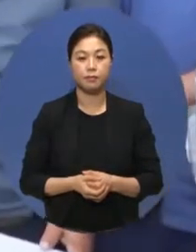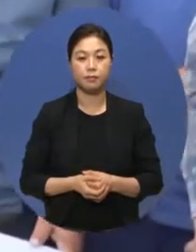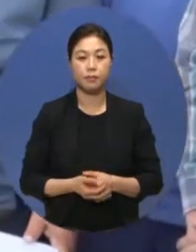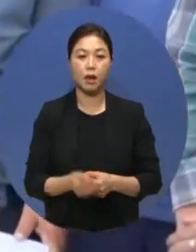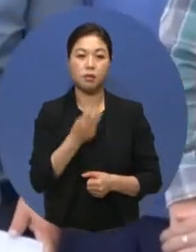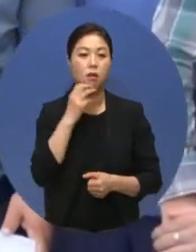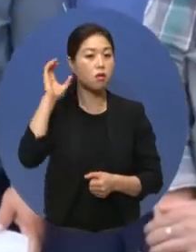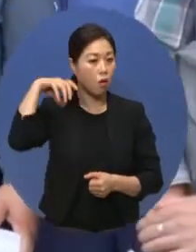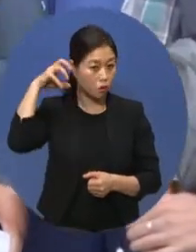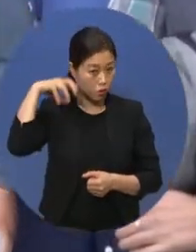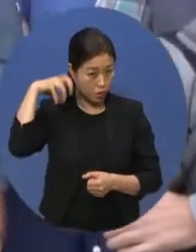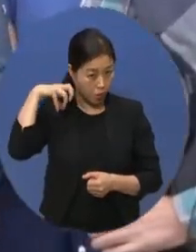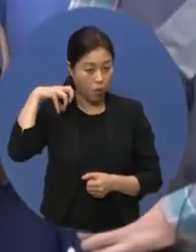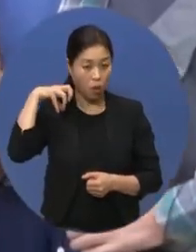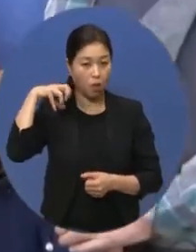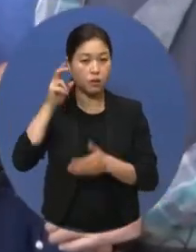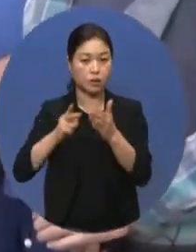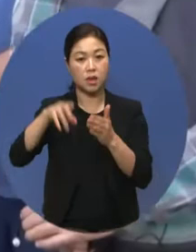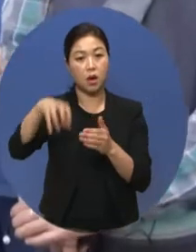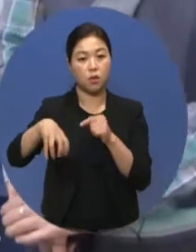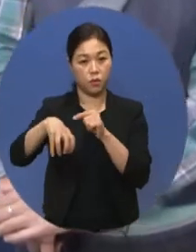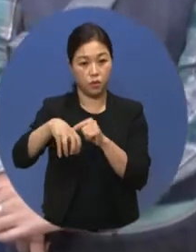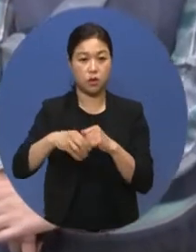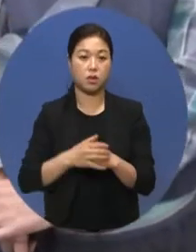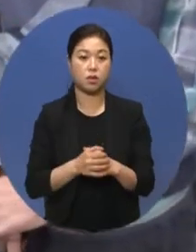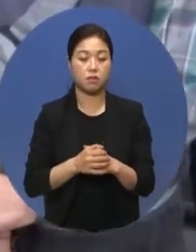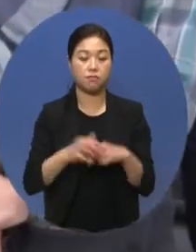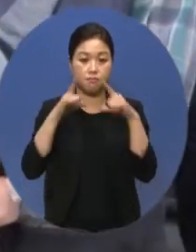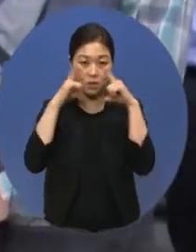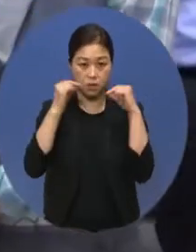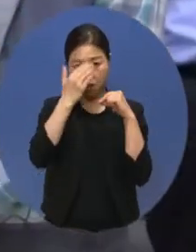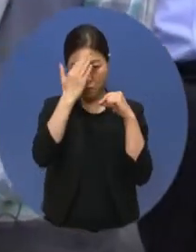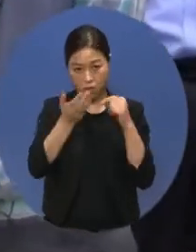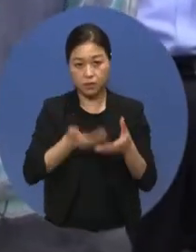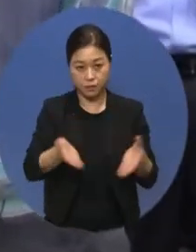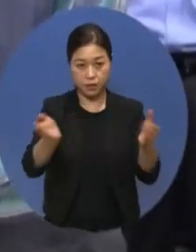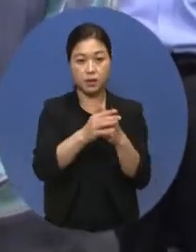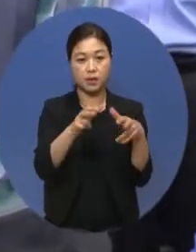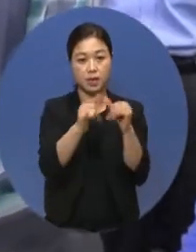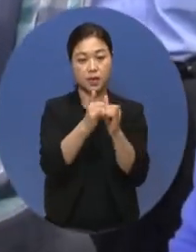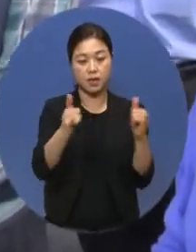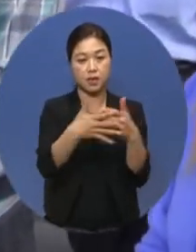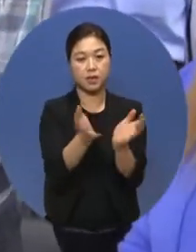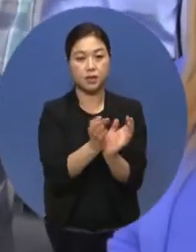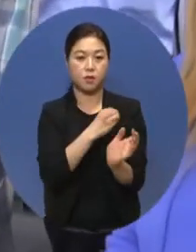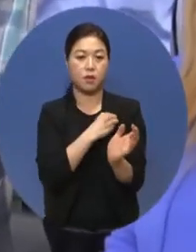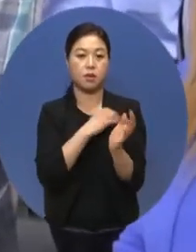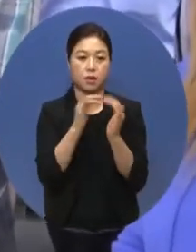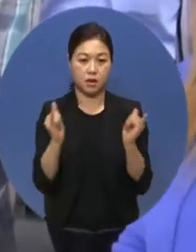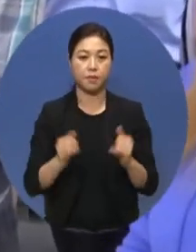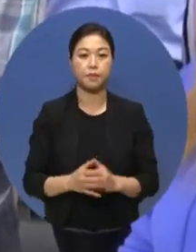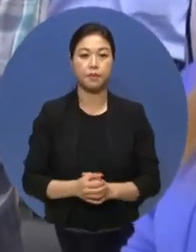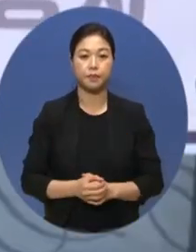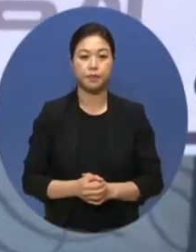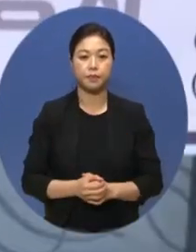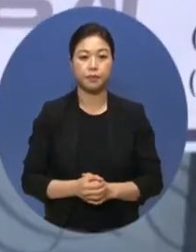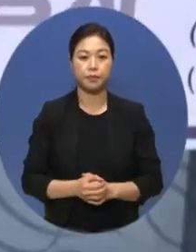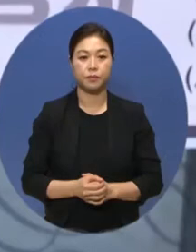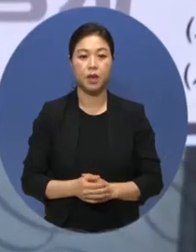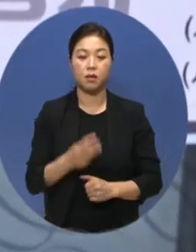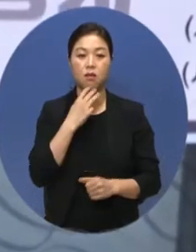서울 염득포역 광장에서 마스크 무료 나눔 행사에 참여한 장애인 단체 회원들입니다.